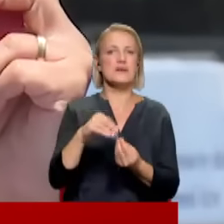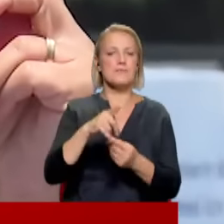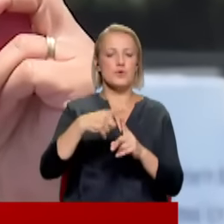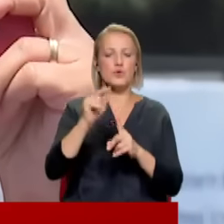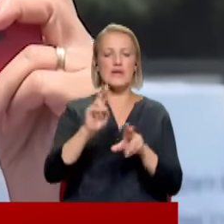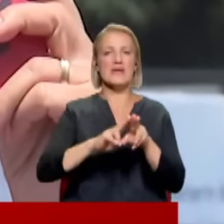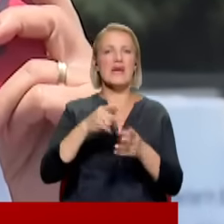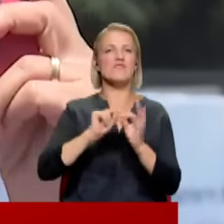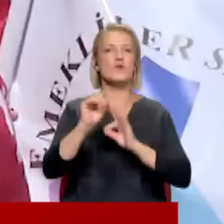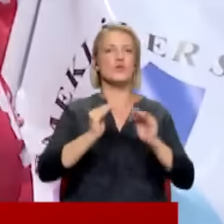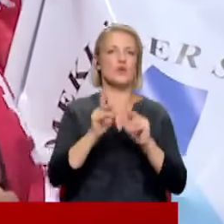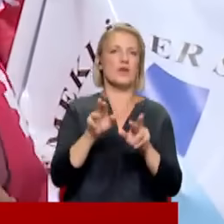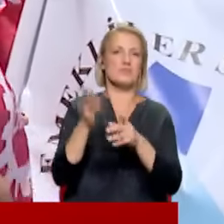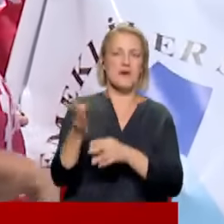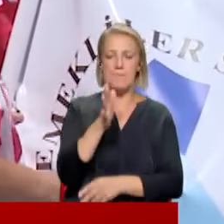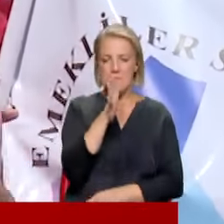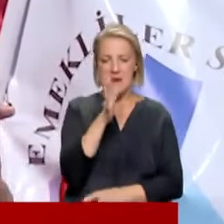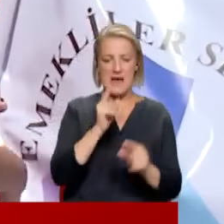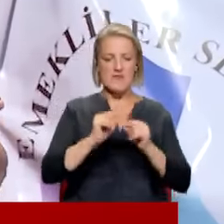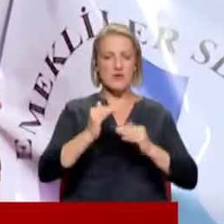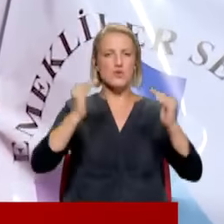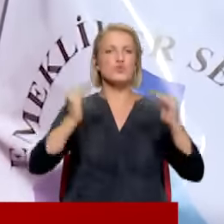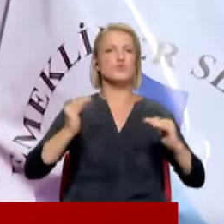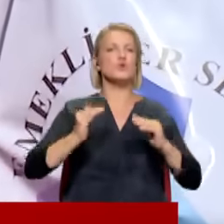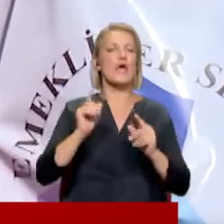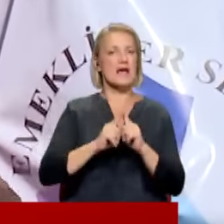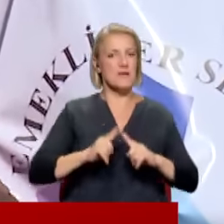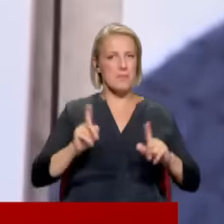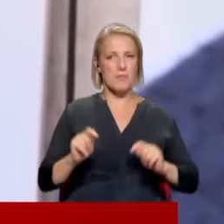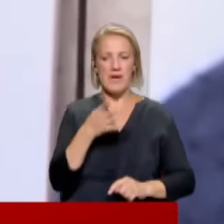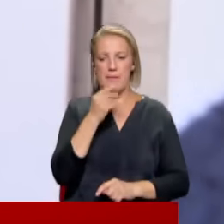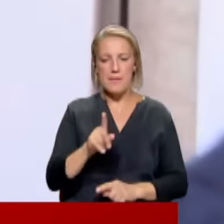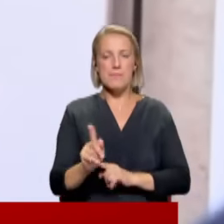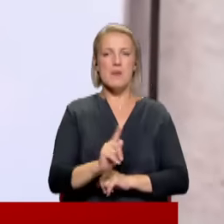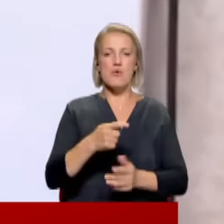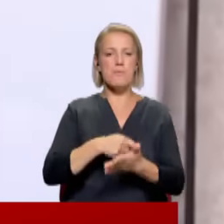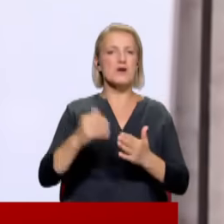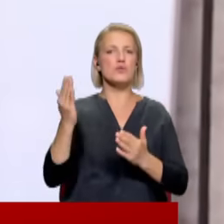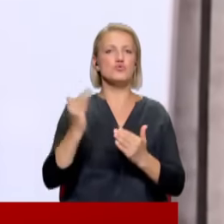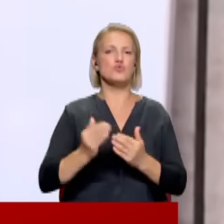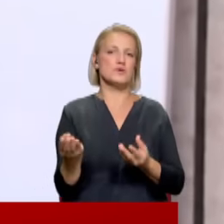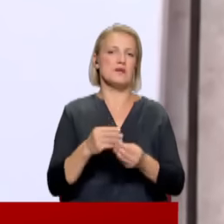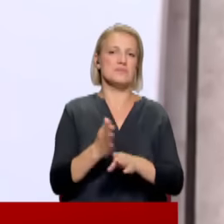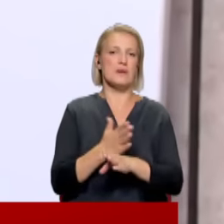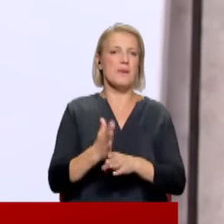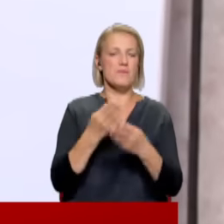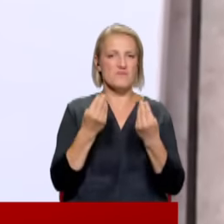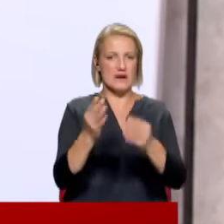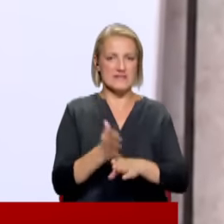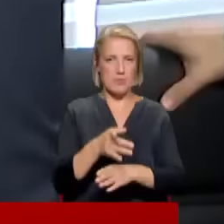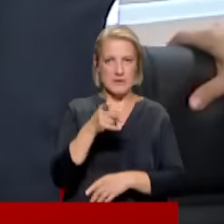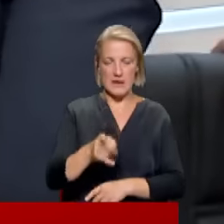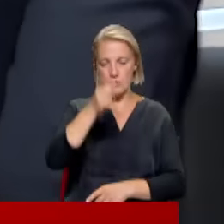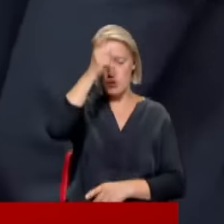enflasyonu kadar CHP bilerek enflasyonu düşük hesapladığı ve emeklinin memurun maaşına düşük zamma sebebiyet verdiği gerekçesiyle